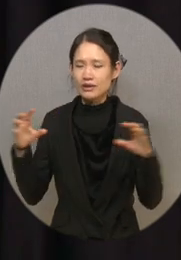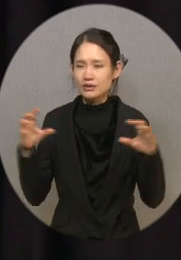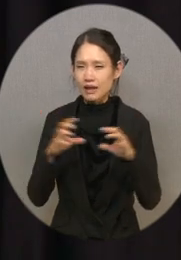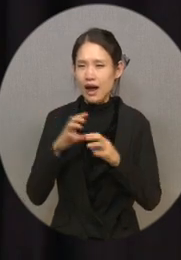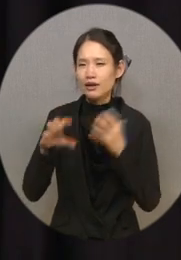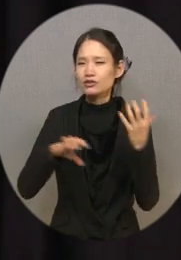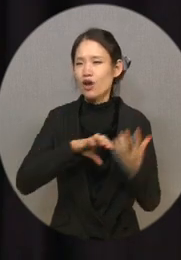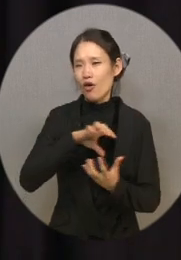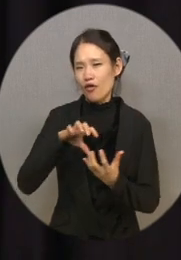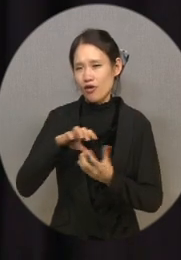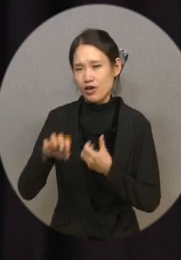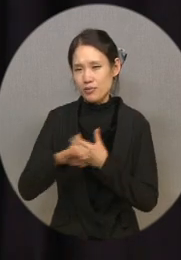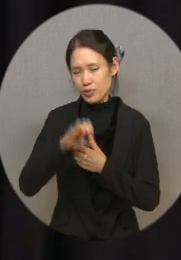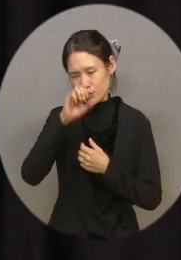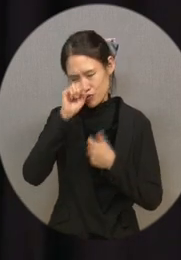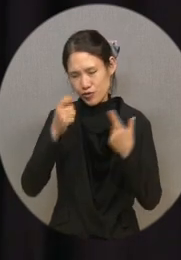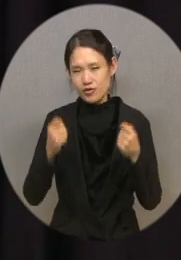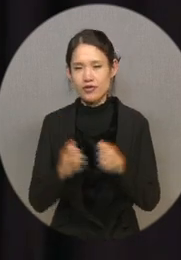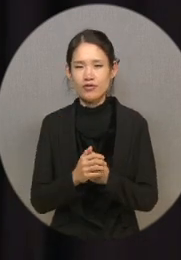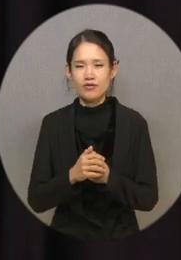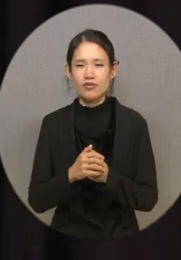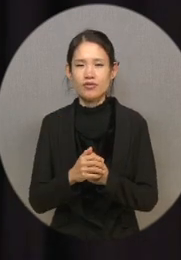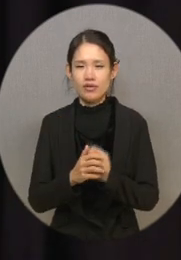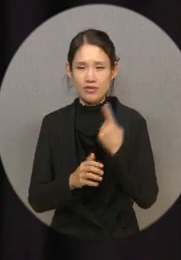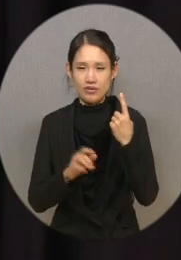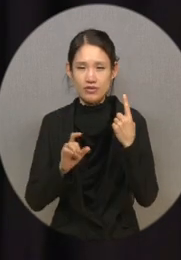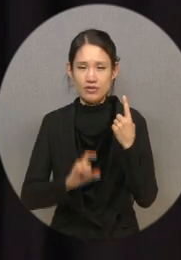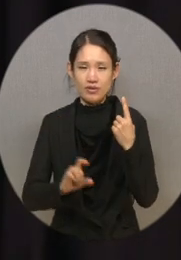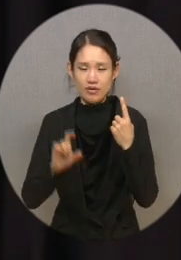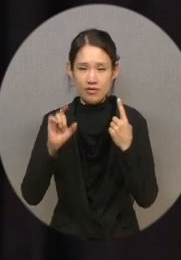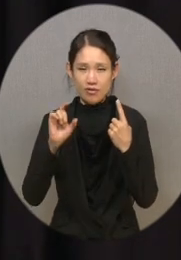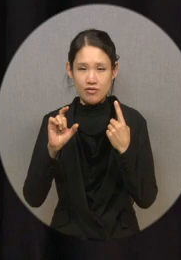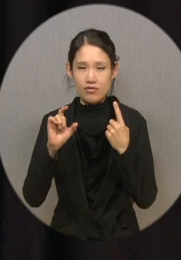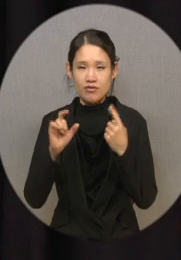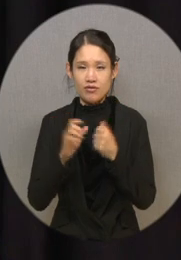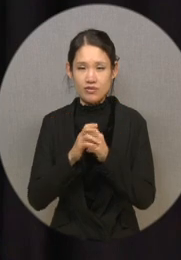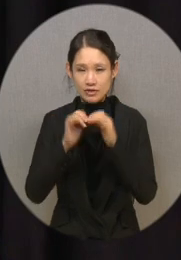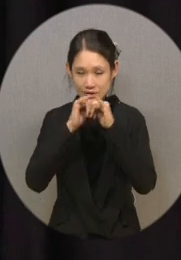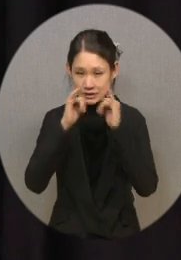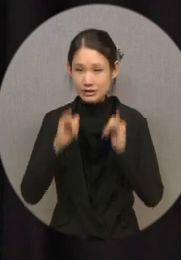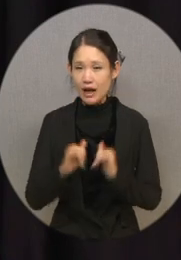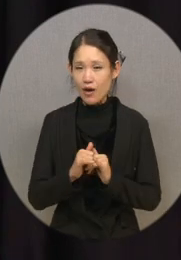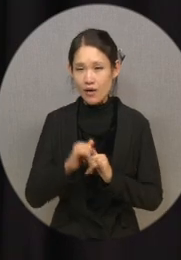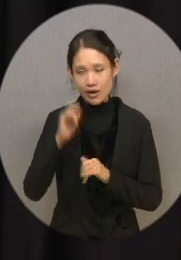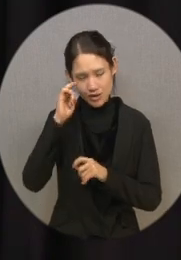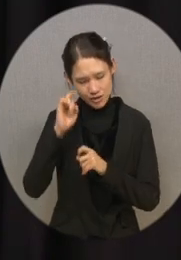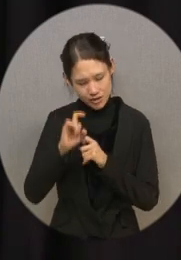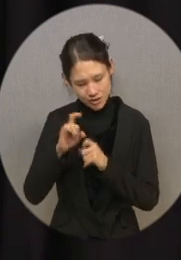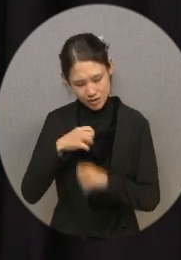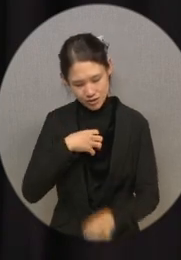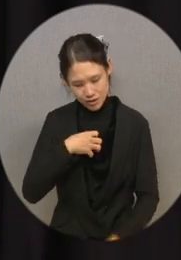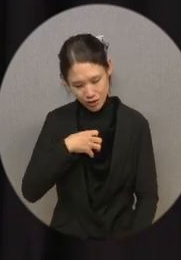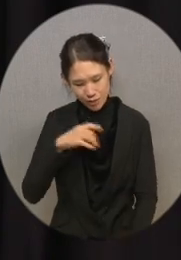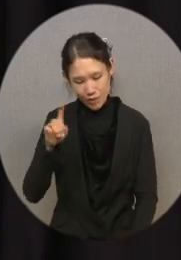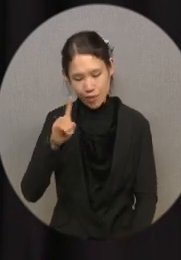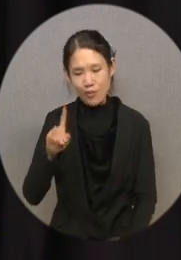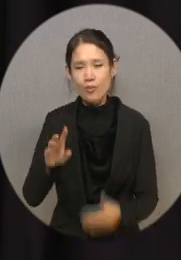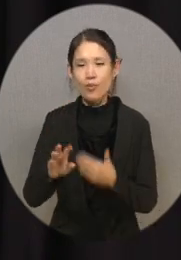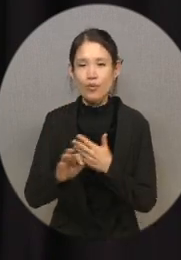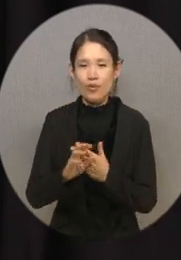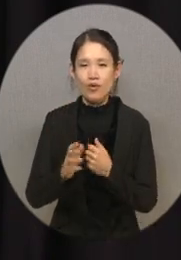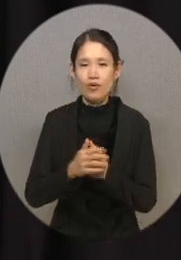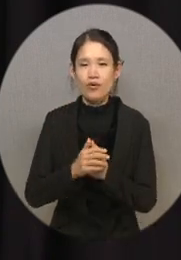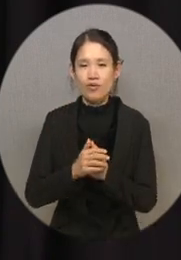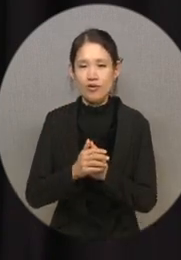이런 말씀을 드리고 싶고요. 그러면서 하나 지금 사회적으로 우리가 염려되는 게 뭐냐면은 정말